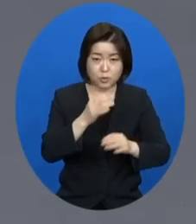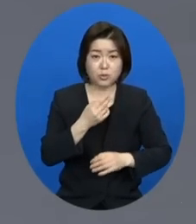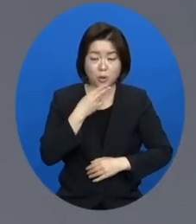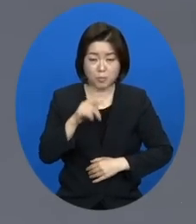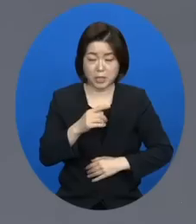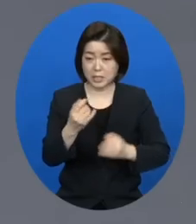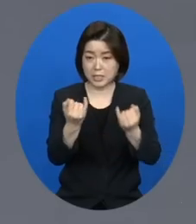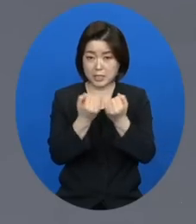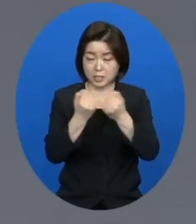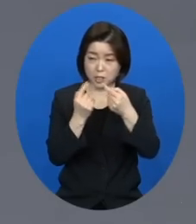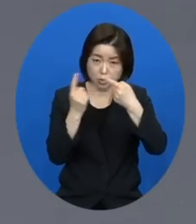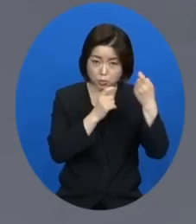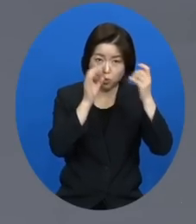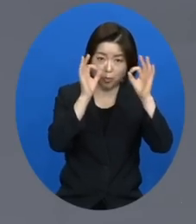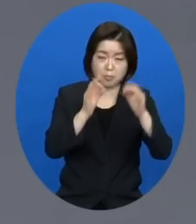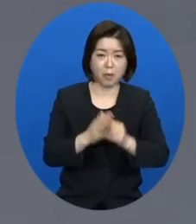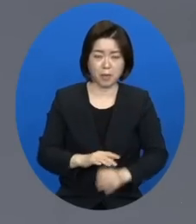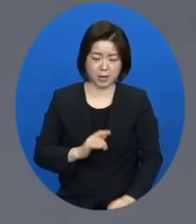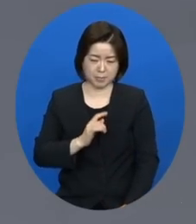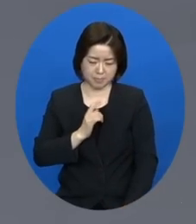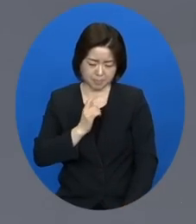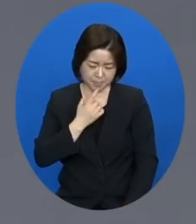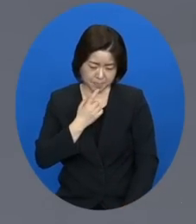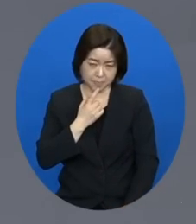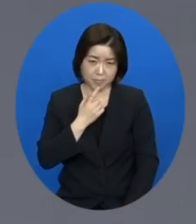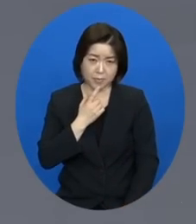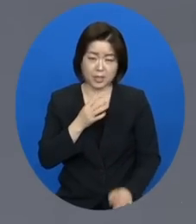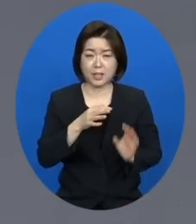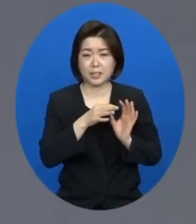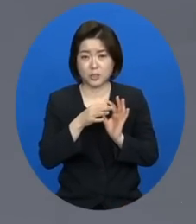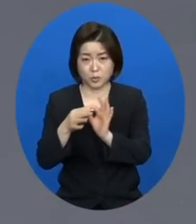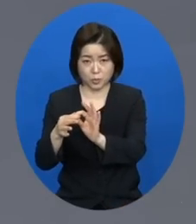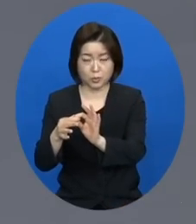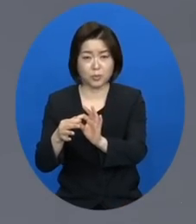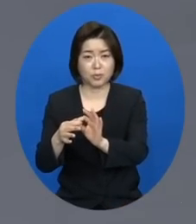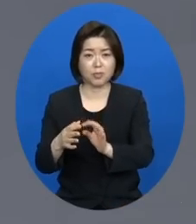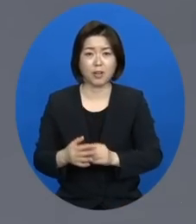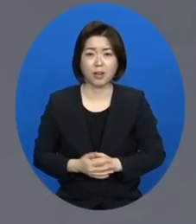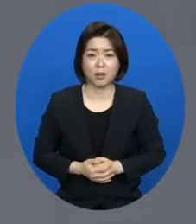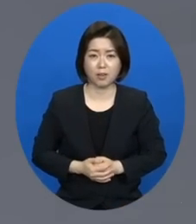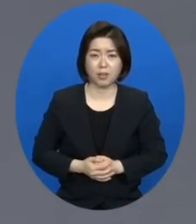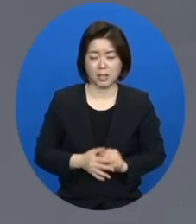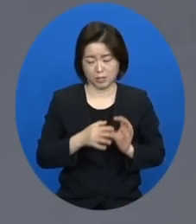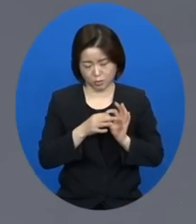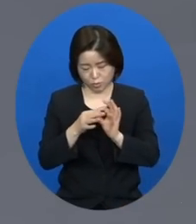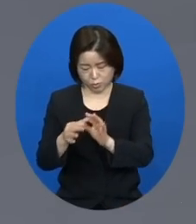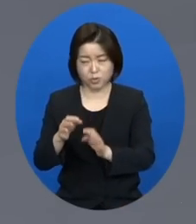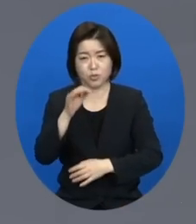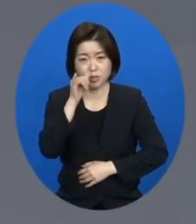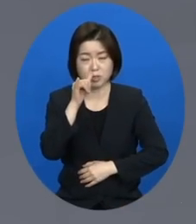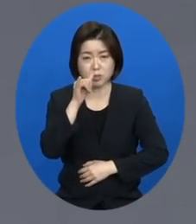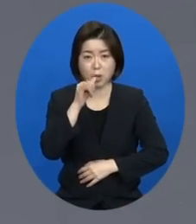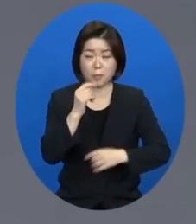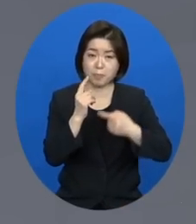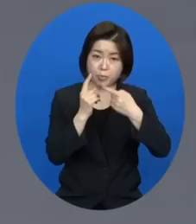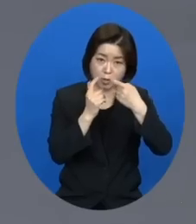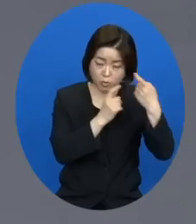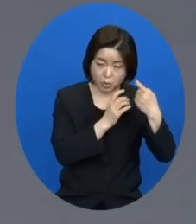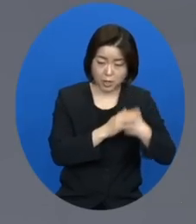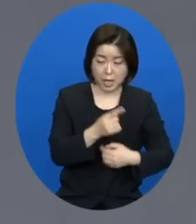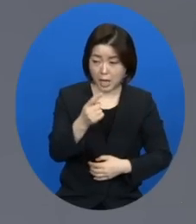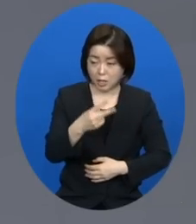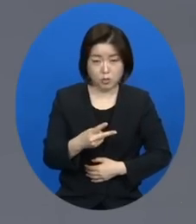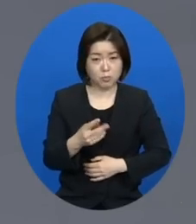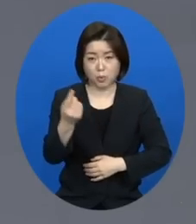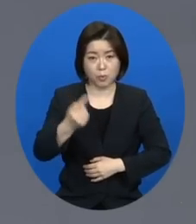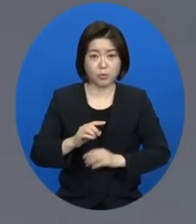유혹을 보시기 바랍니다. 끈질깁니다. 지속성이 있습니다. 꾸준합니다. 유혹이 한두 번 오는